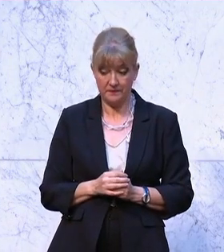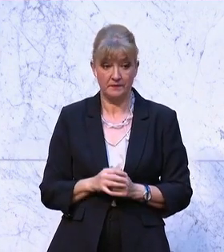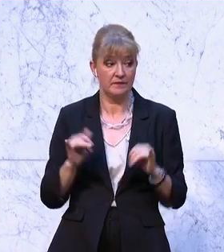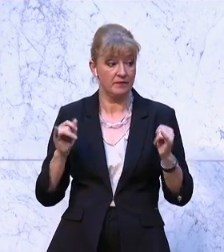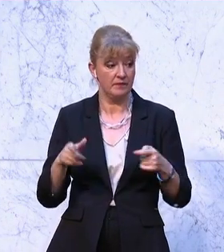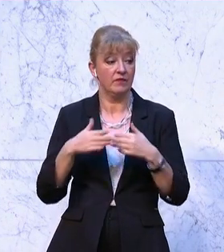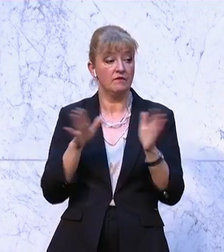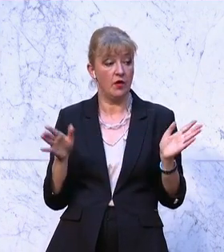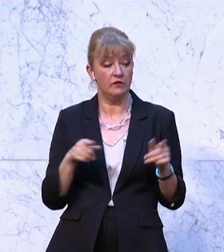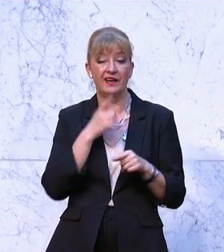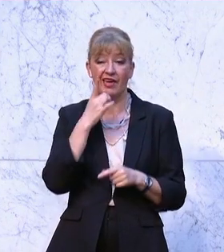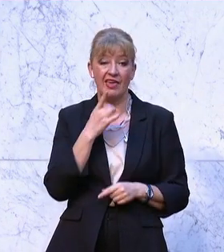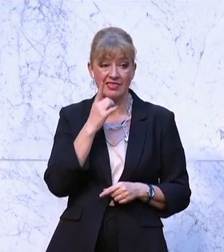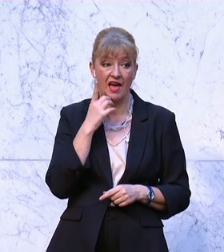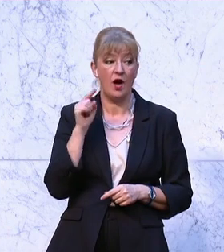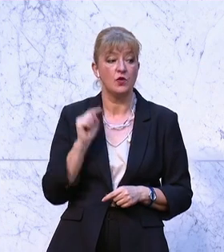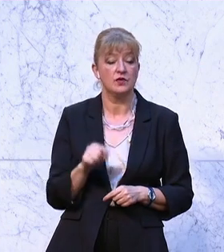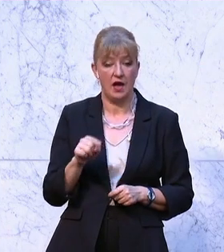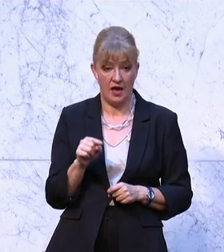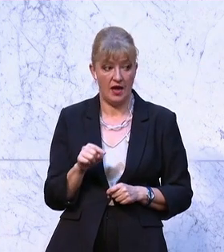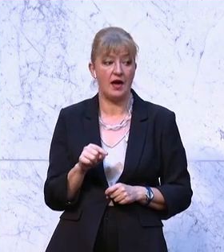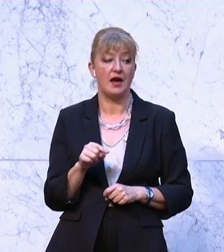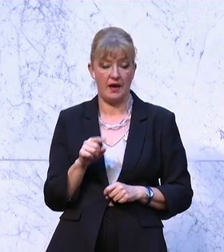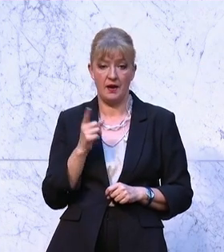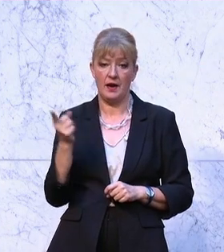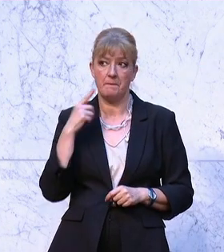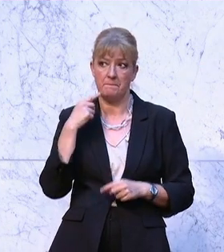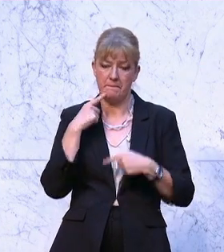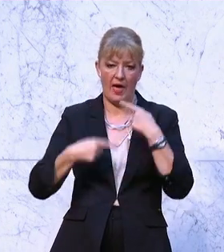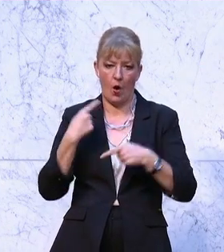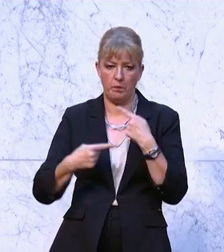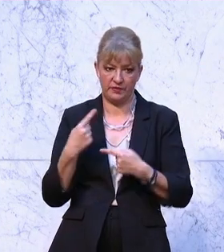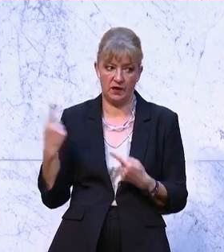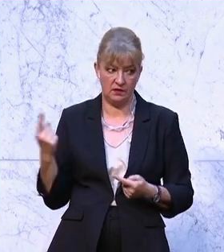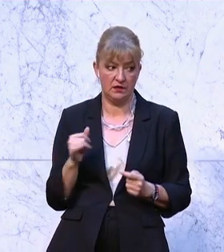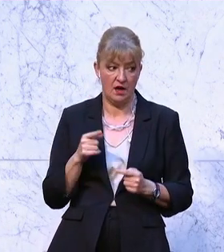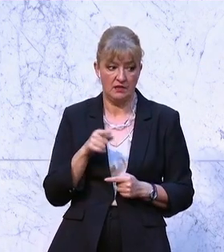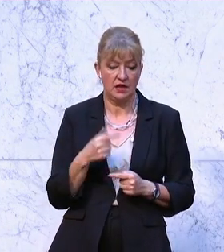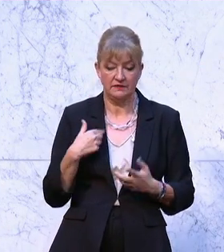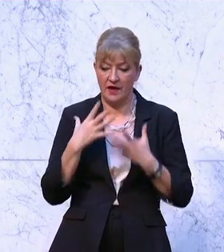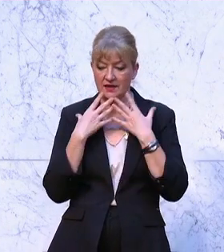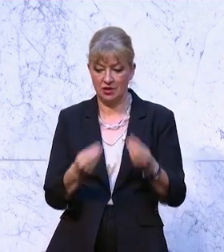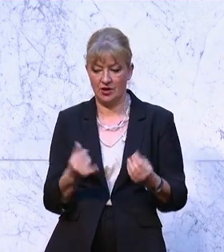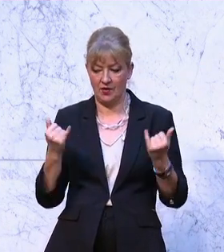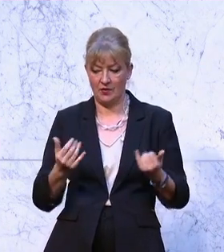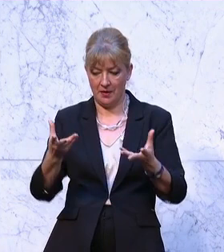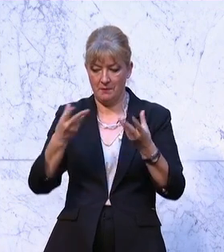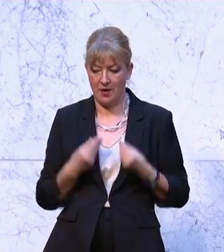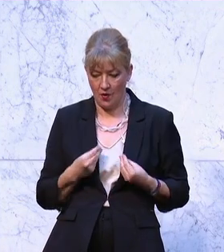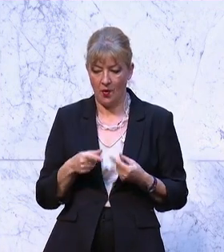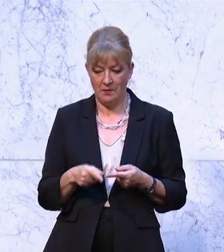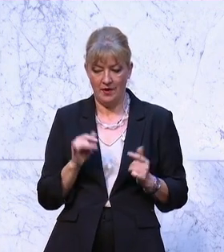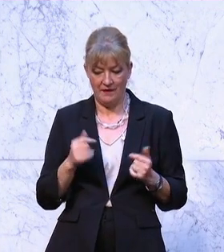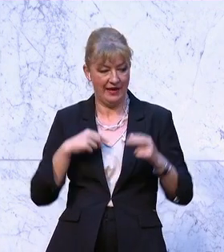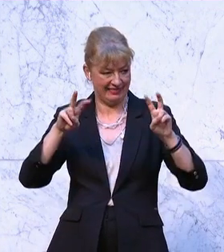veröffentlicht wurde und das genau das behauptet. Und das war auch das Geschenk, das ich heute bekommen habe, damit bin ich